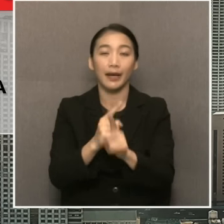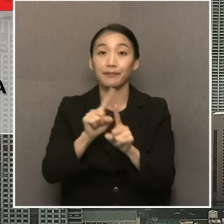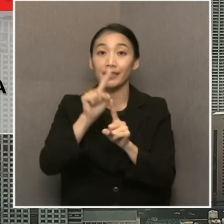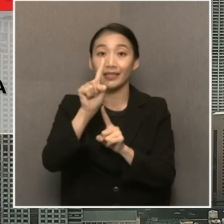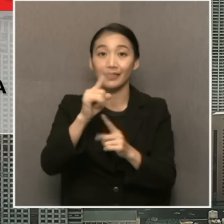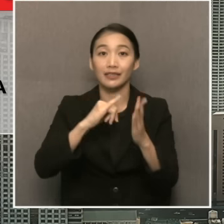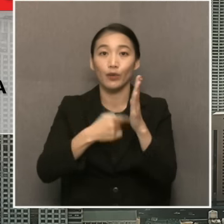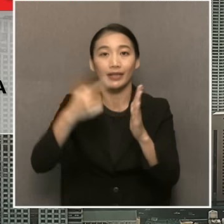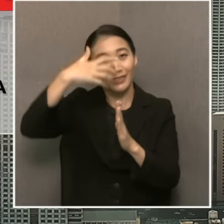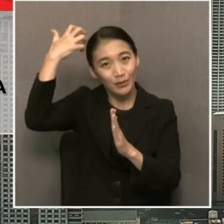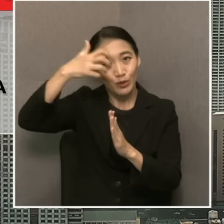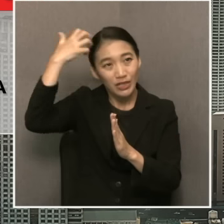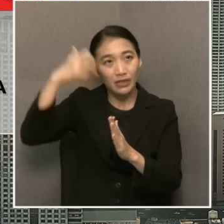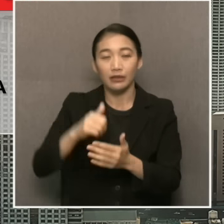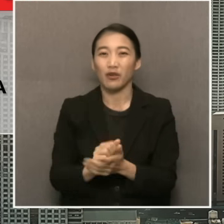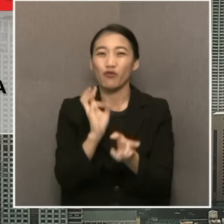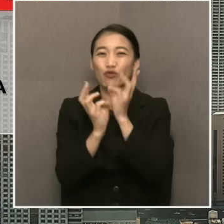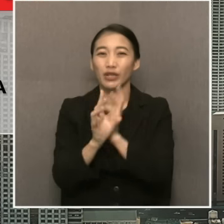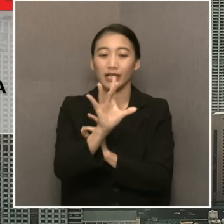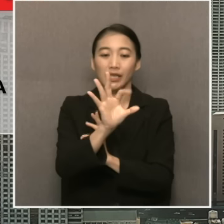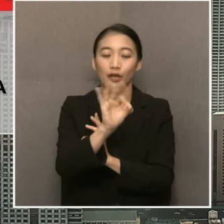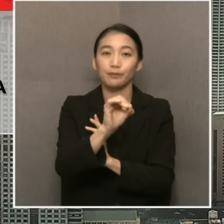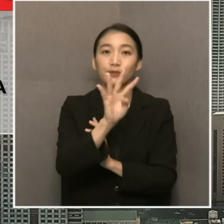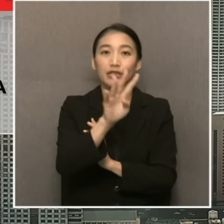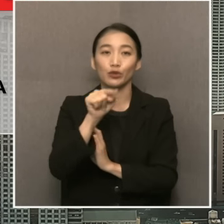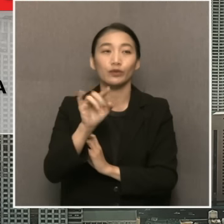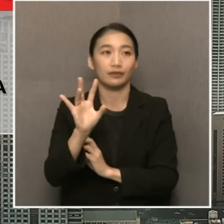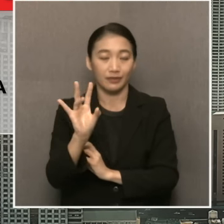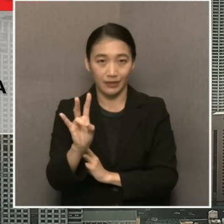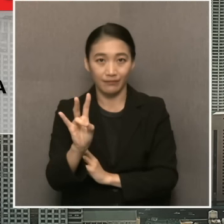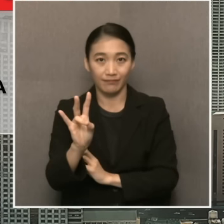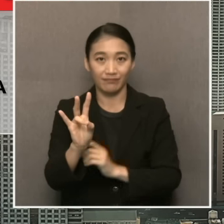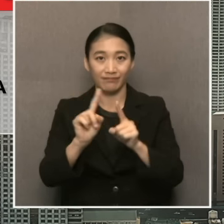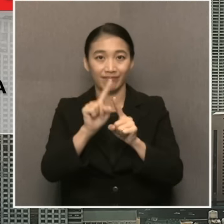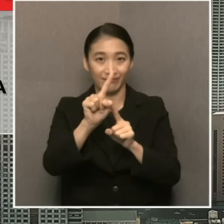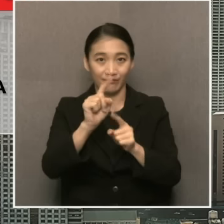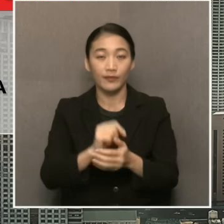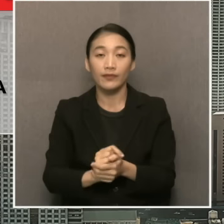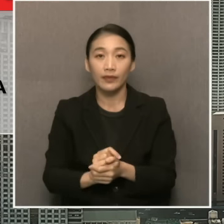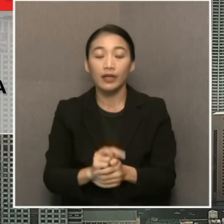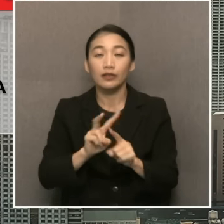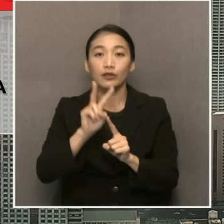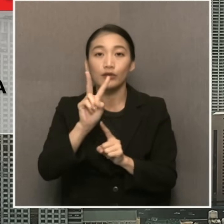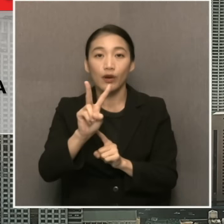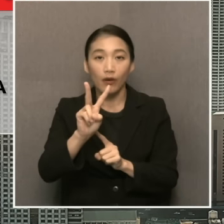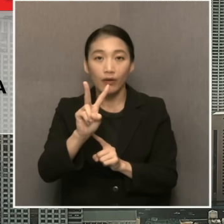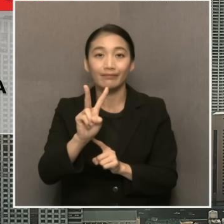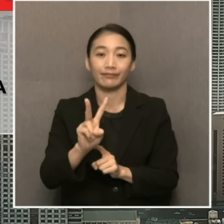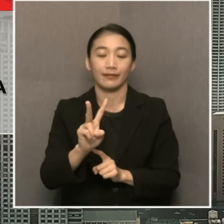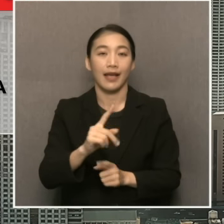1สิงห์บุรีค่าฝุ่นอยู่ที่ 94.7 ไมโครกรัมต่อลูกบาศก์เมตรรองลงมาค่ะคือที่อ่างท